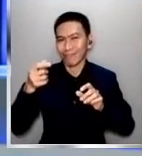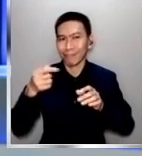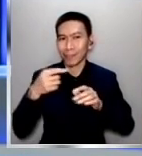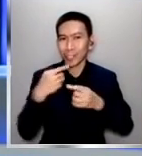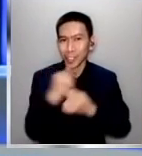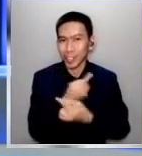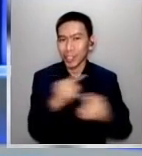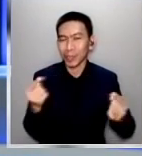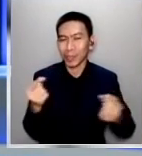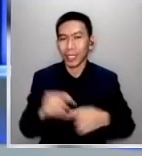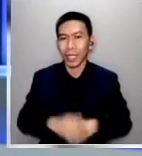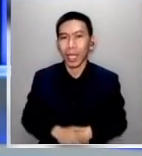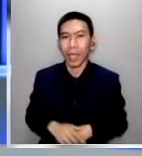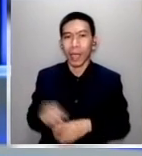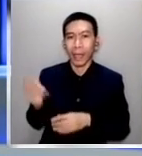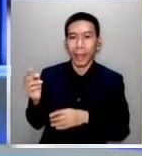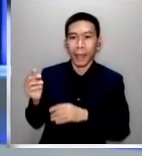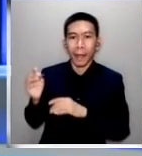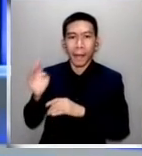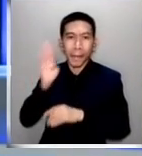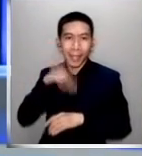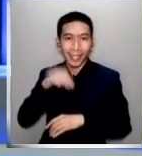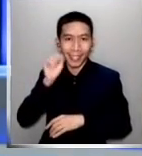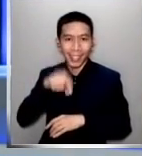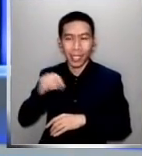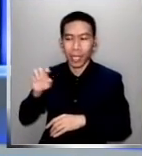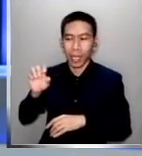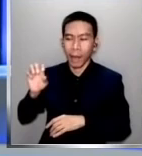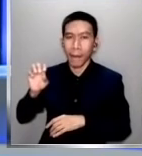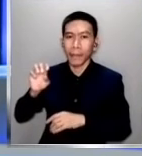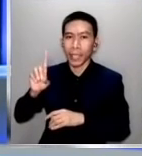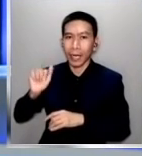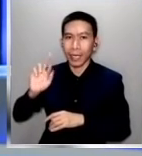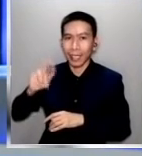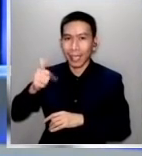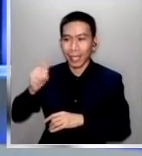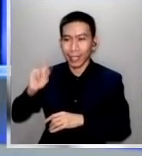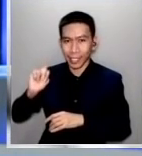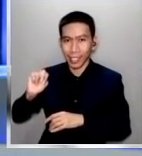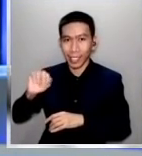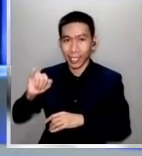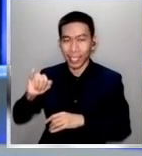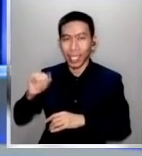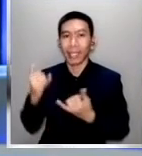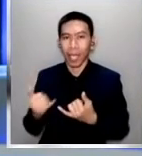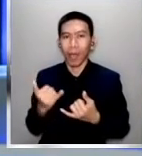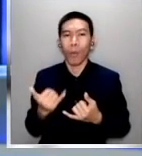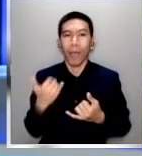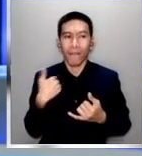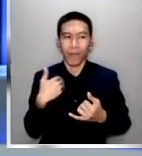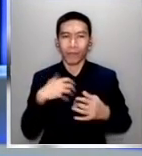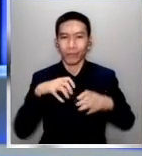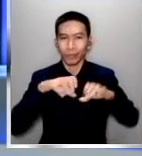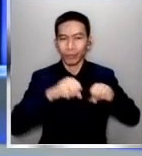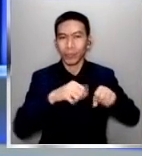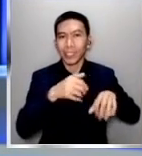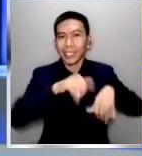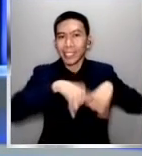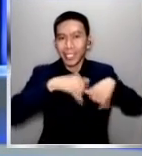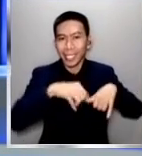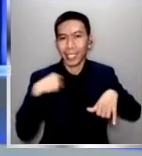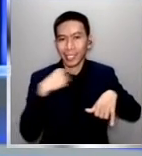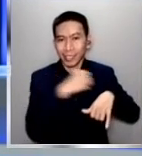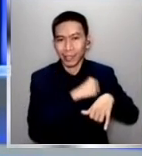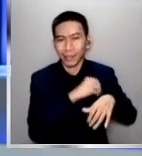naman ang hawak ngayon ng Senado. Binisita ng abogado na dating opisyal ng tanggapan ng Special Assistant to